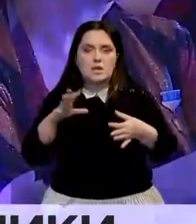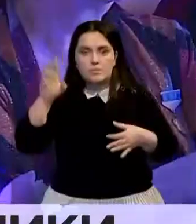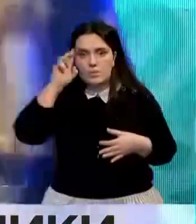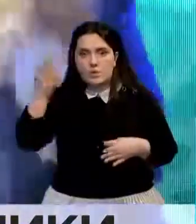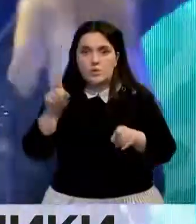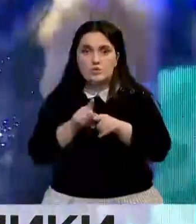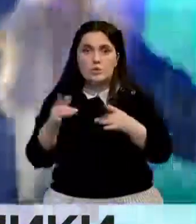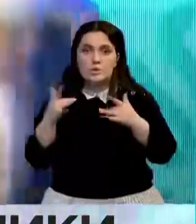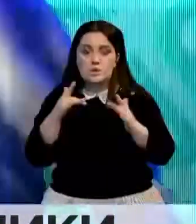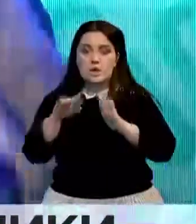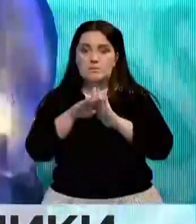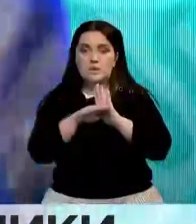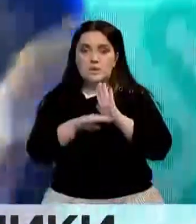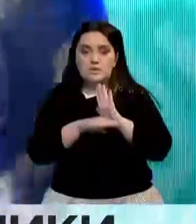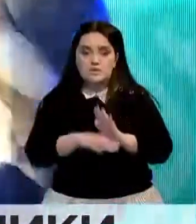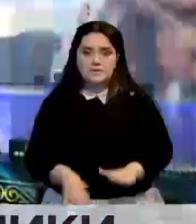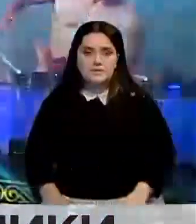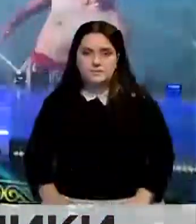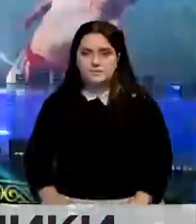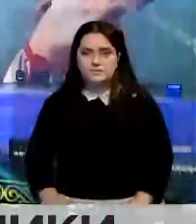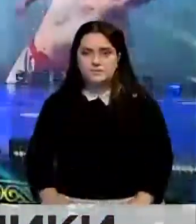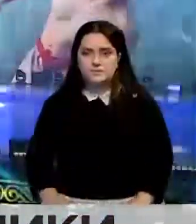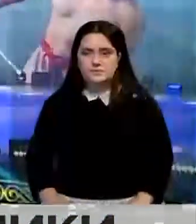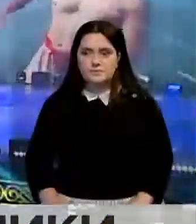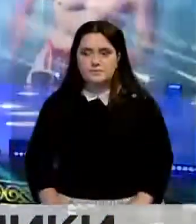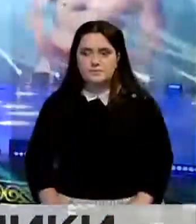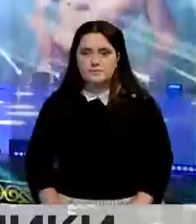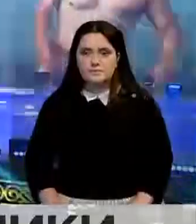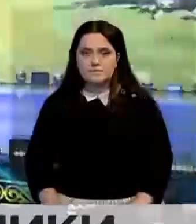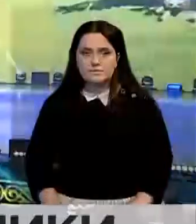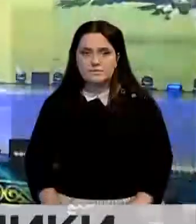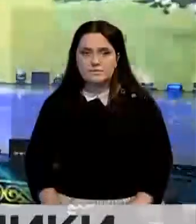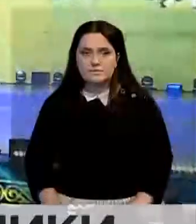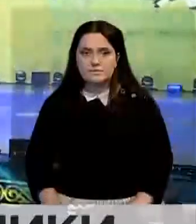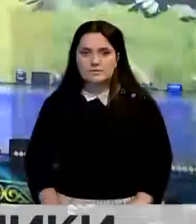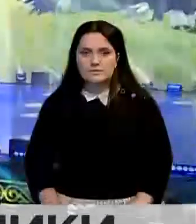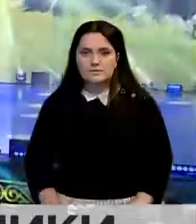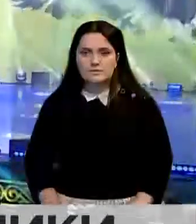также концертную программу. Наталья Салькова, Айнадин Молдабеков, Актобе, Хабар 24.